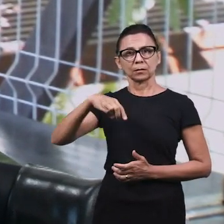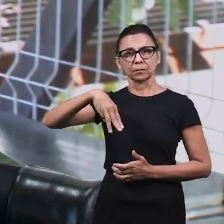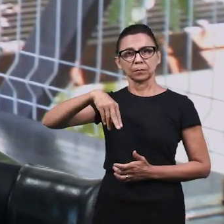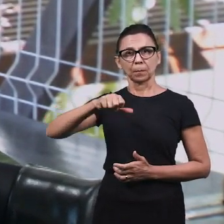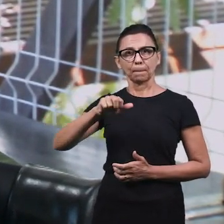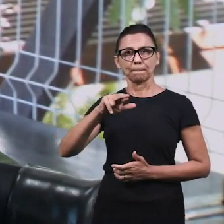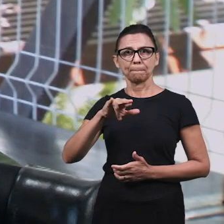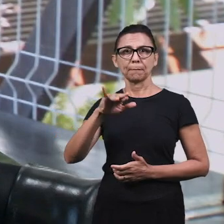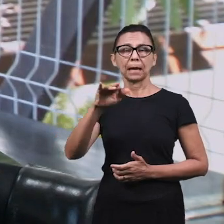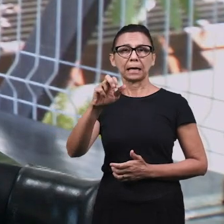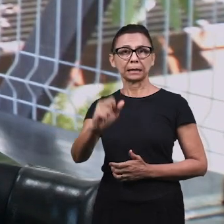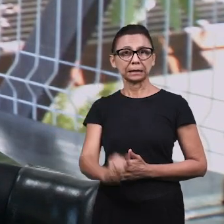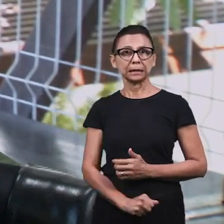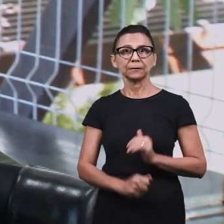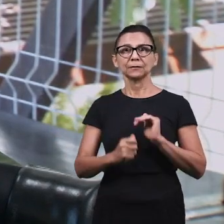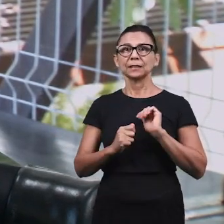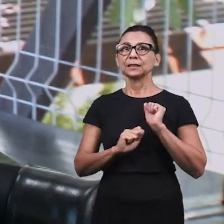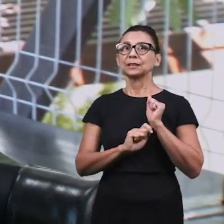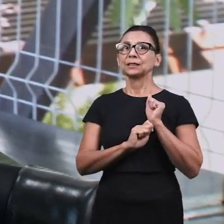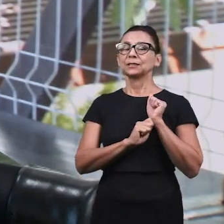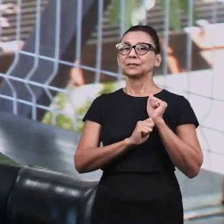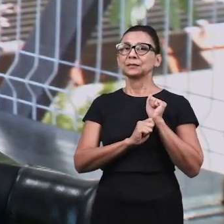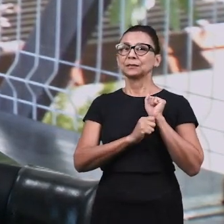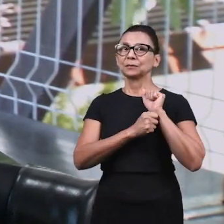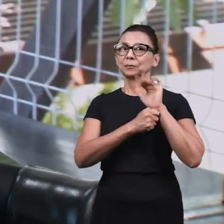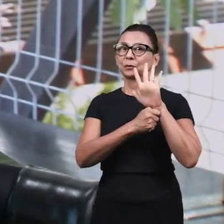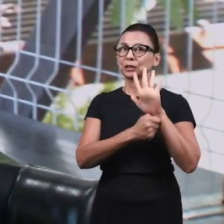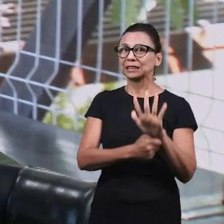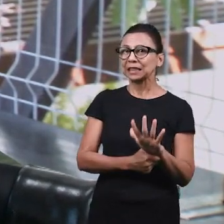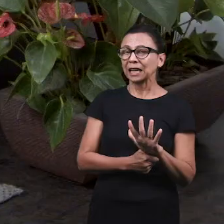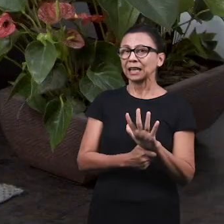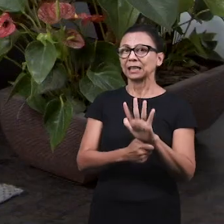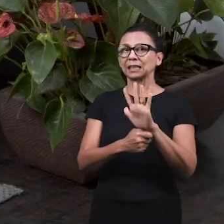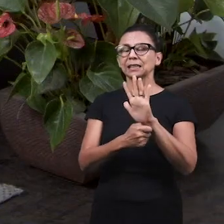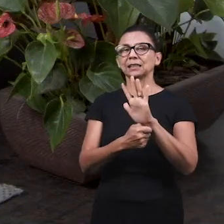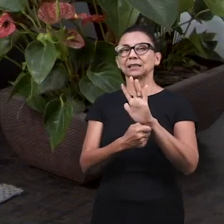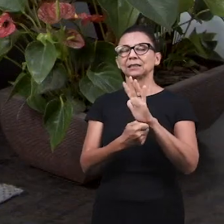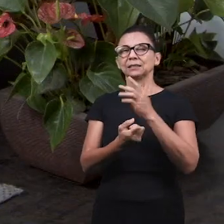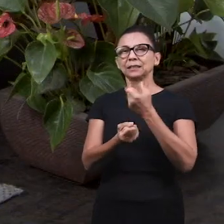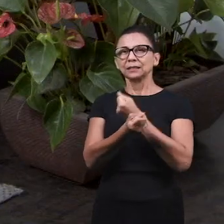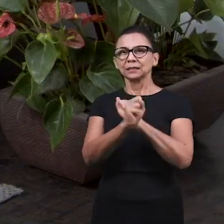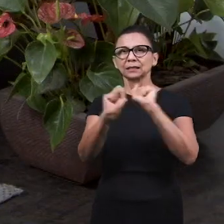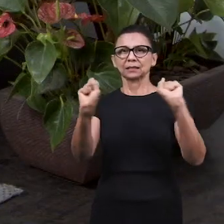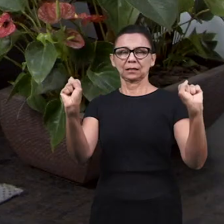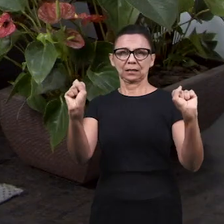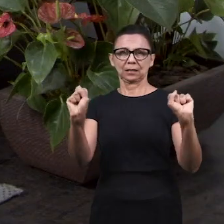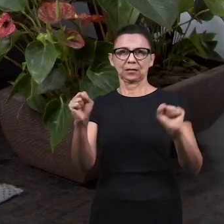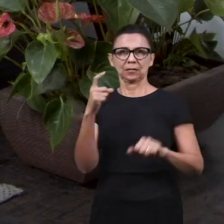vous parler quel a été l'énigme de Samson. Assistez maintenant au tableau Leçons du Manaïm.